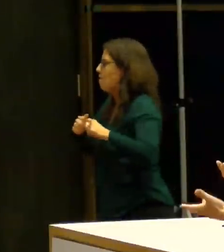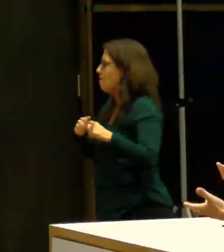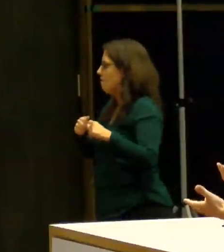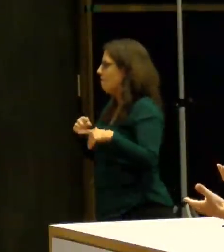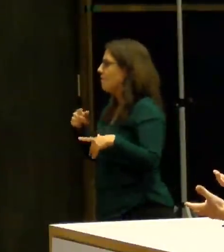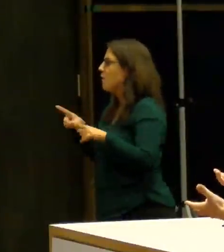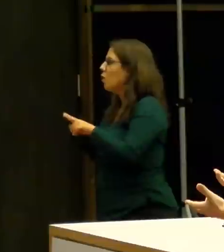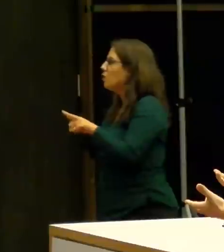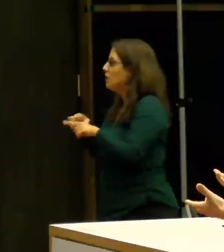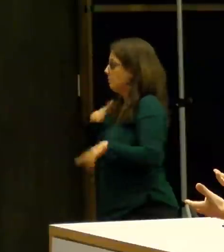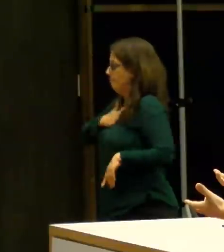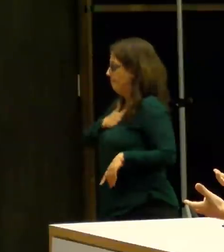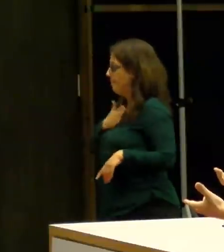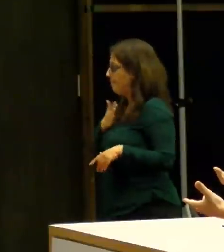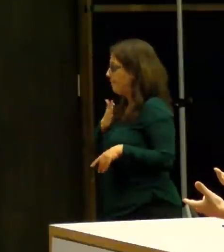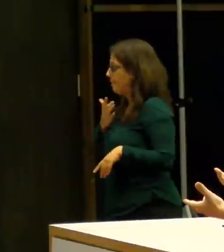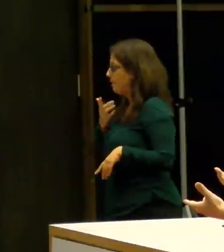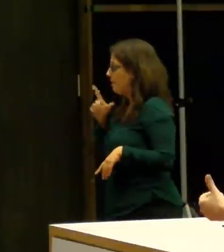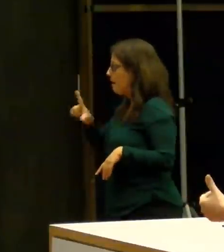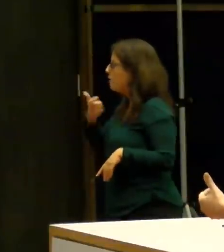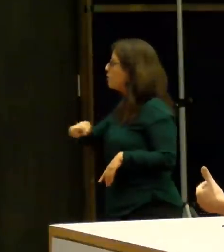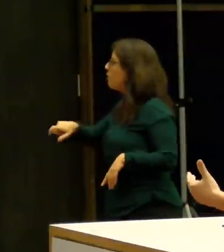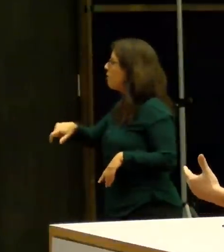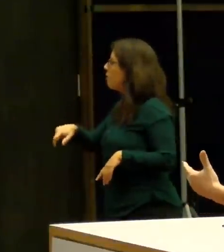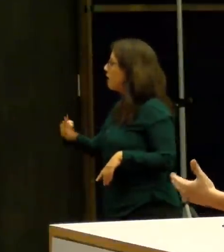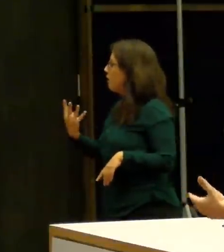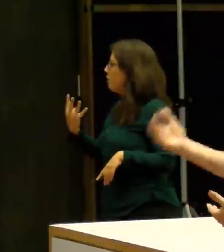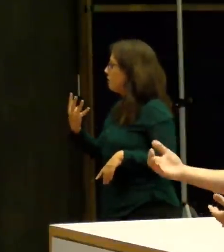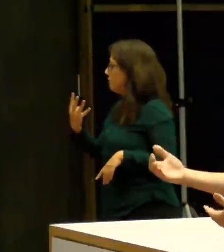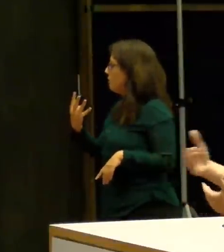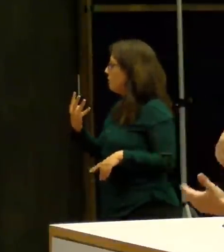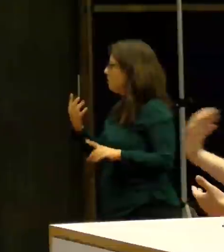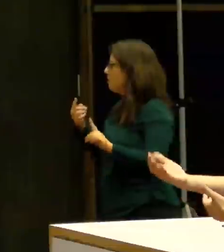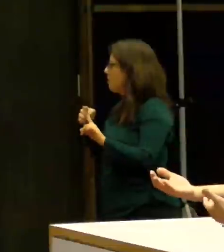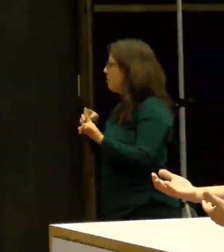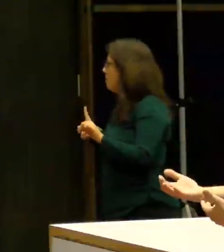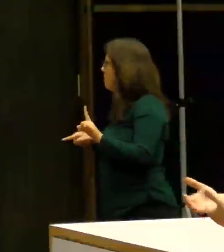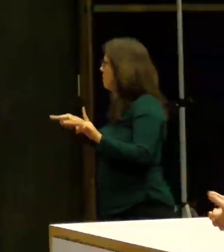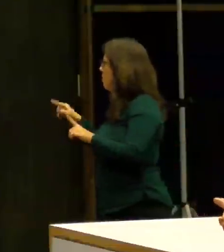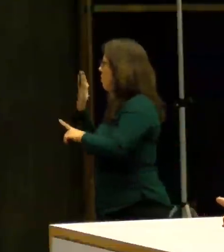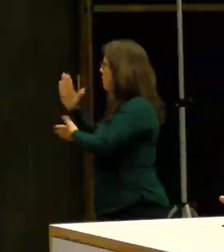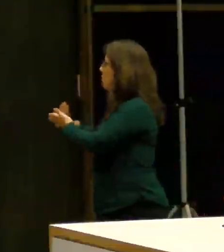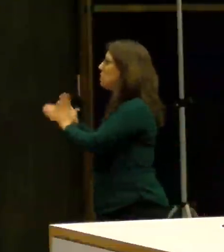on a aussi cette position de ne pas voir dans les autres personnes des ennemis.